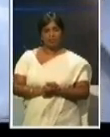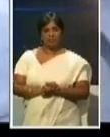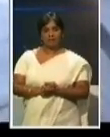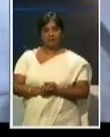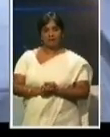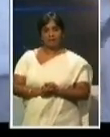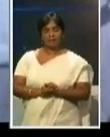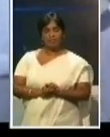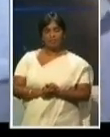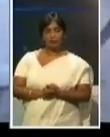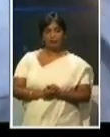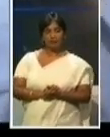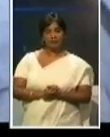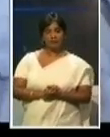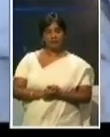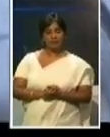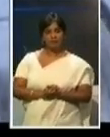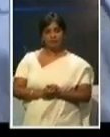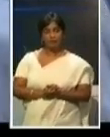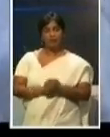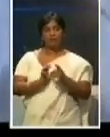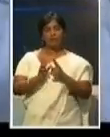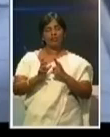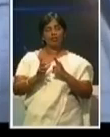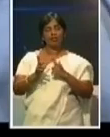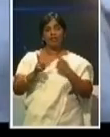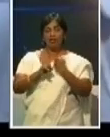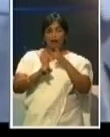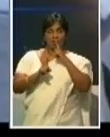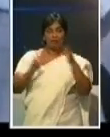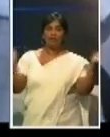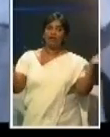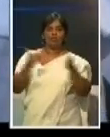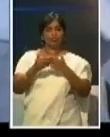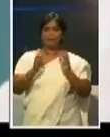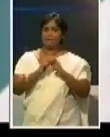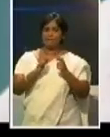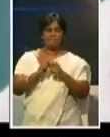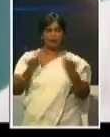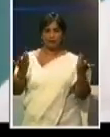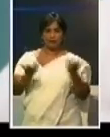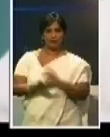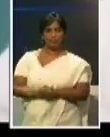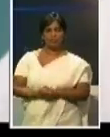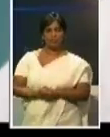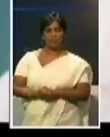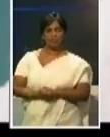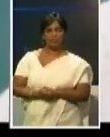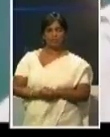කුල විරාජ් මේ අපේ මහලේකම්තුමාත් කියලා දෙනවා නම් ගේට්ටු වහන්න කියලා. ගේට්ටු වහන්න ප්‍රශ්නයක් නැහැ. අපි යනවා සජිත්